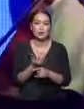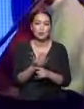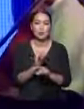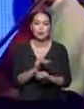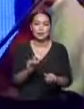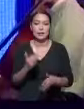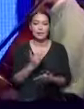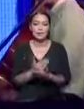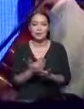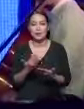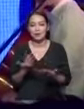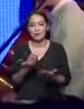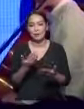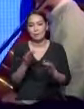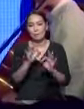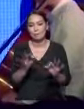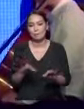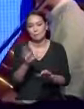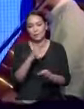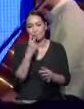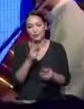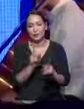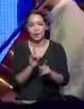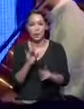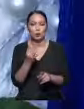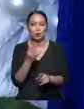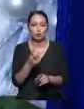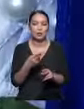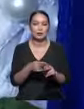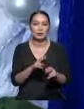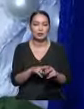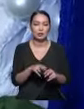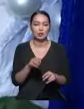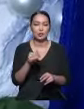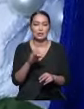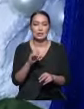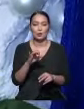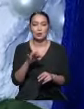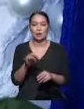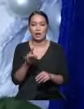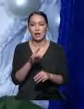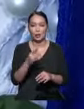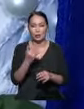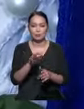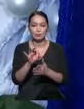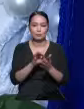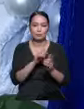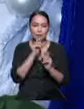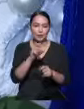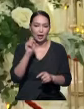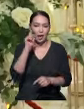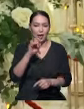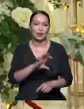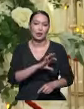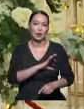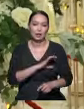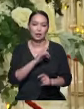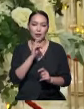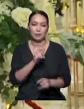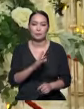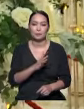тому пример – многодетная мать Женбута Райхан из Айыртауского района. В преддверии праздника ей вручили подвеску «Алтын-Алка».